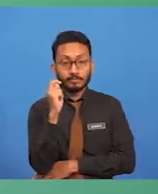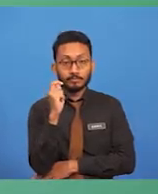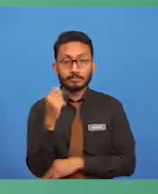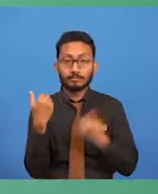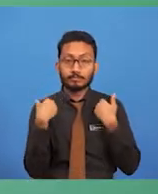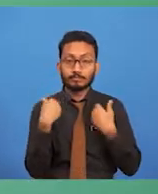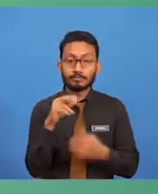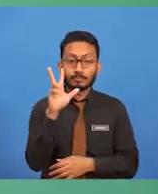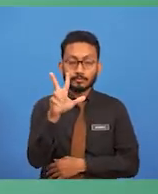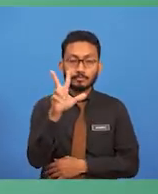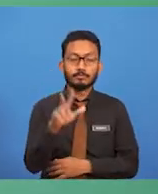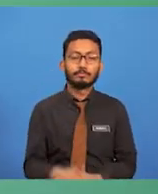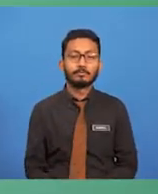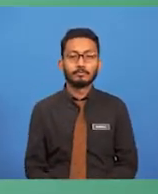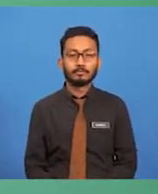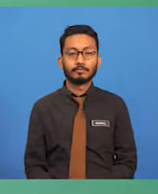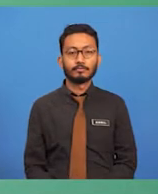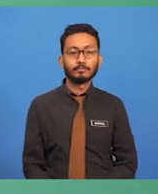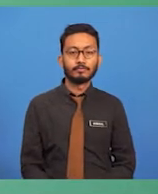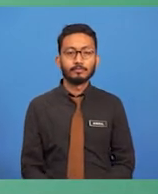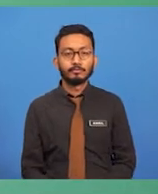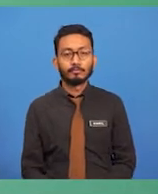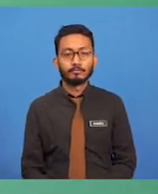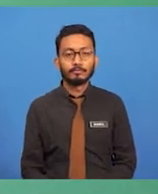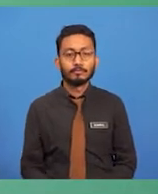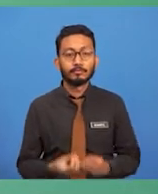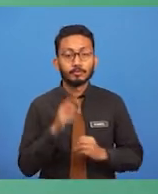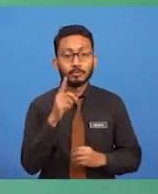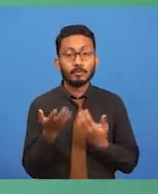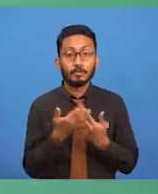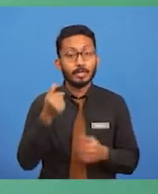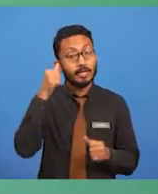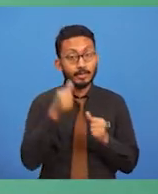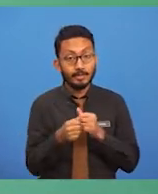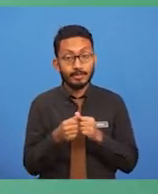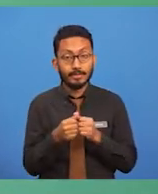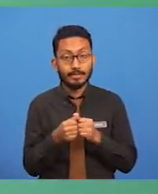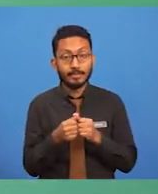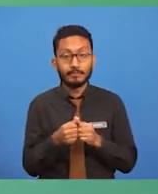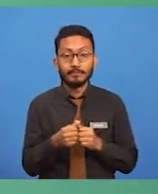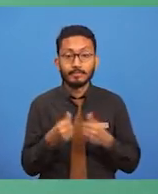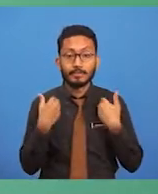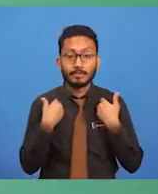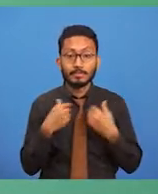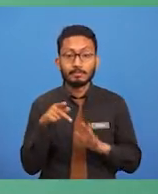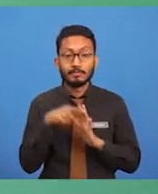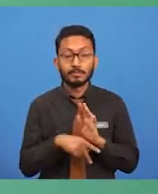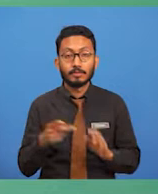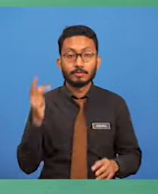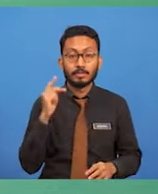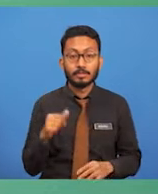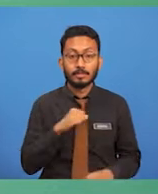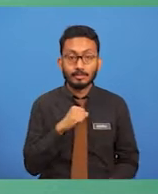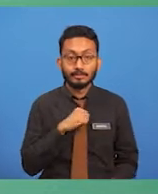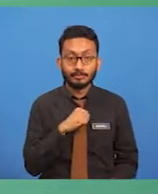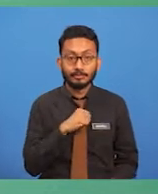iaitu mudah diingat, mempunyai kekuatan tersendiri, iaitu tidak